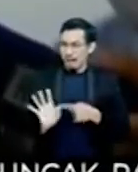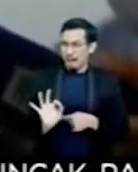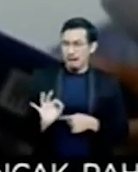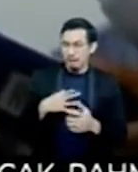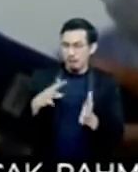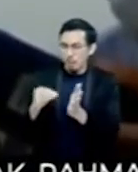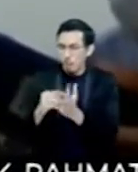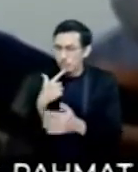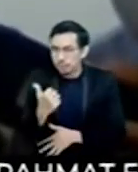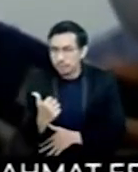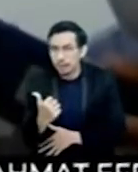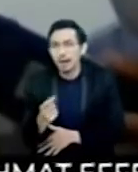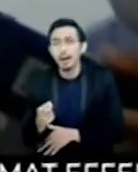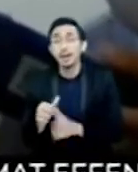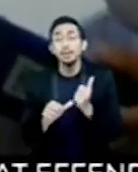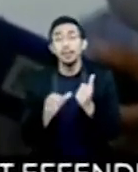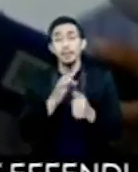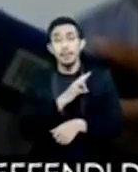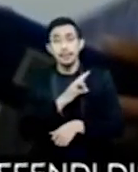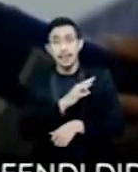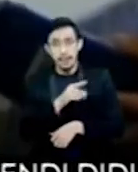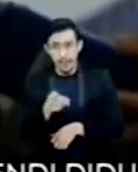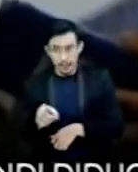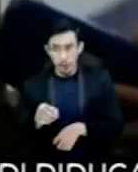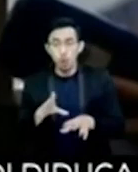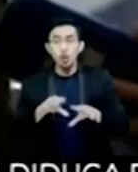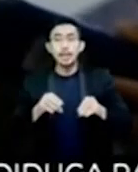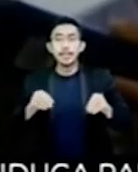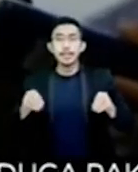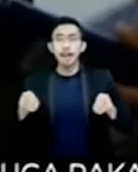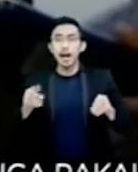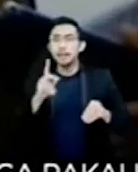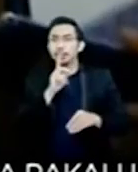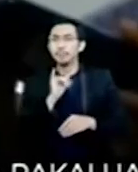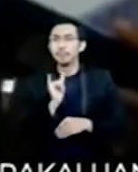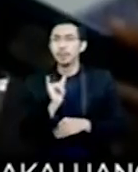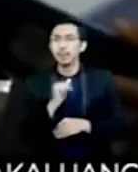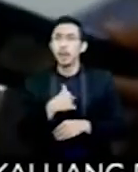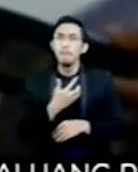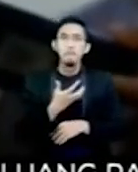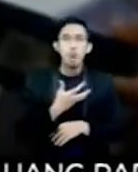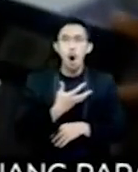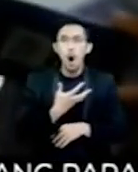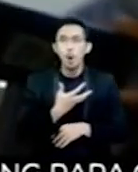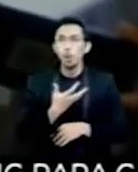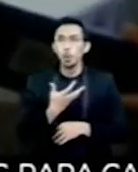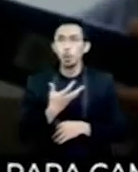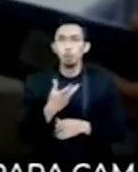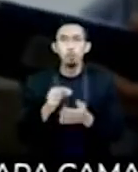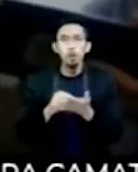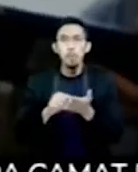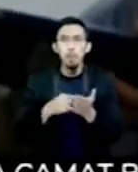karena kan besar presiden ini terlalu seksi banyak sekali orang ngaku-ngaku banyak sekali orang mencatut nama Va